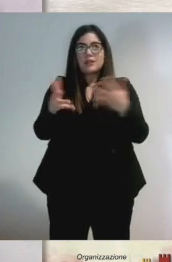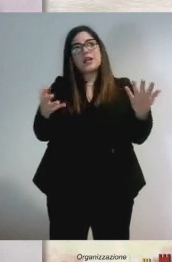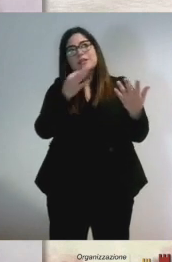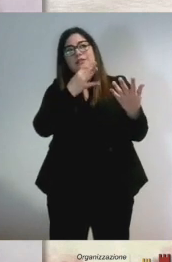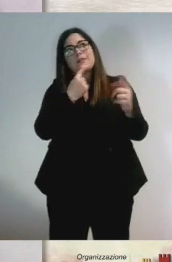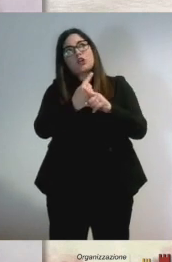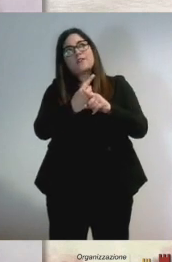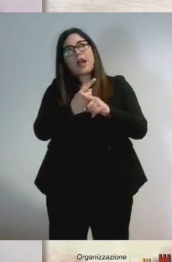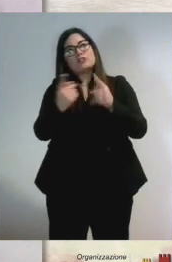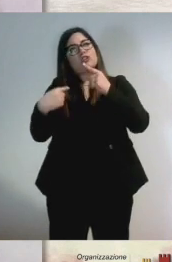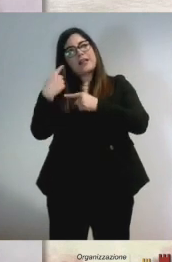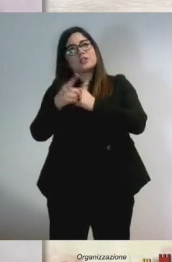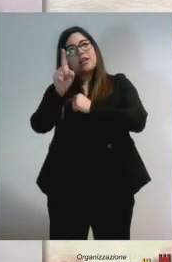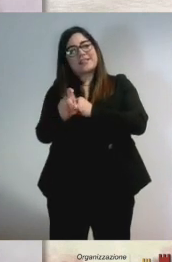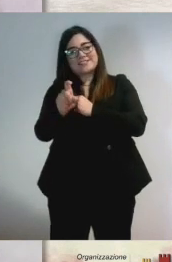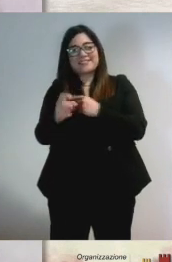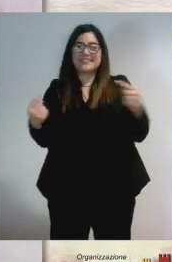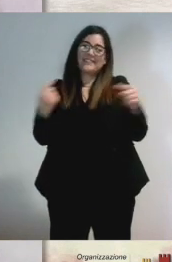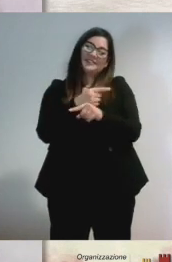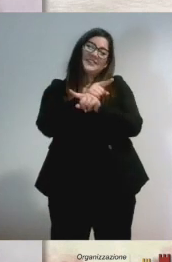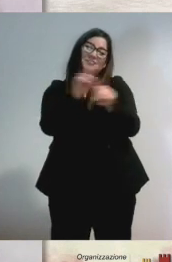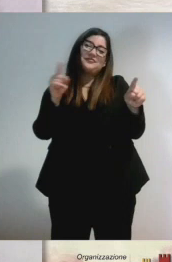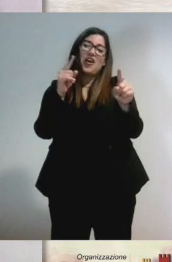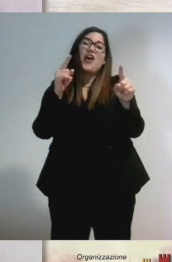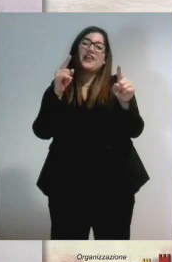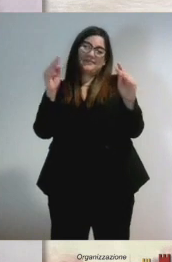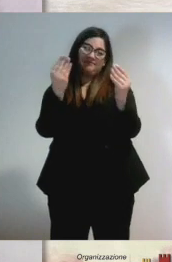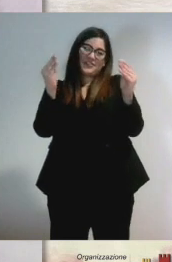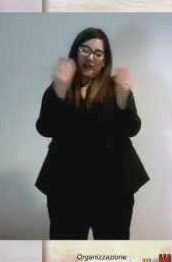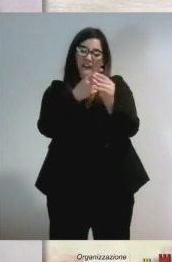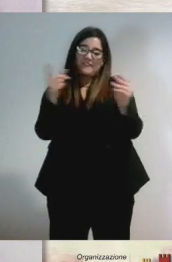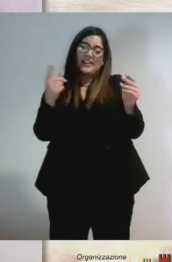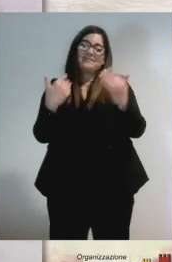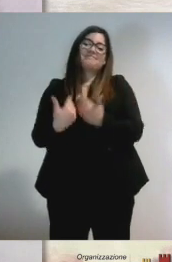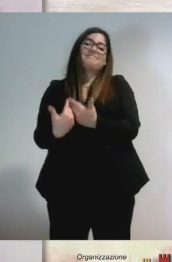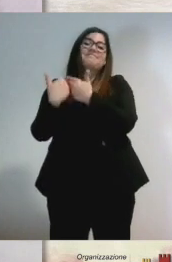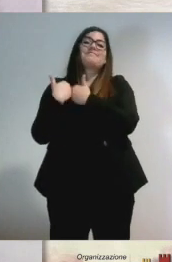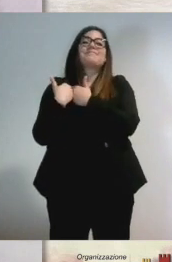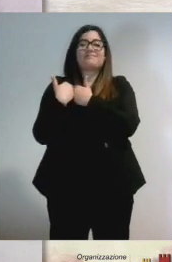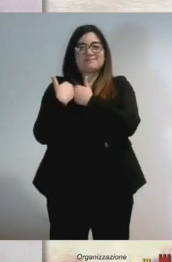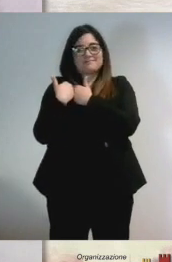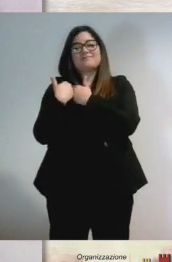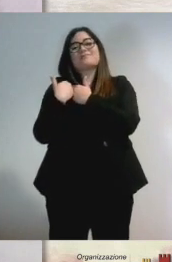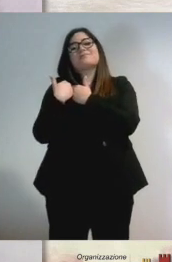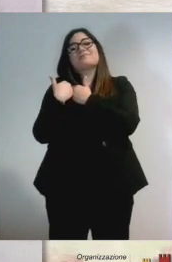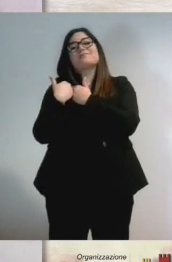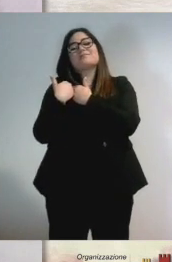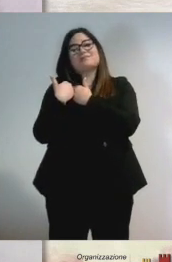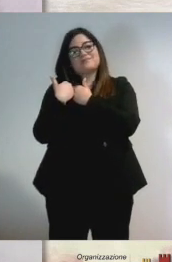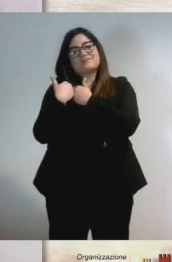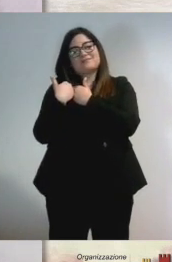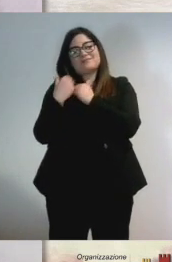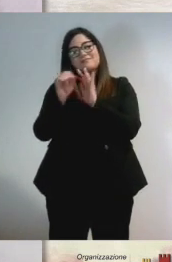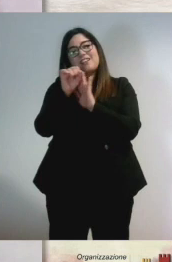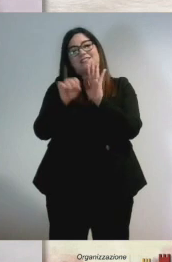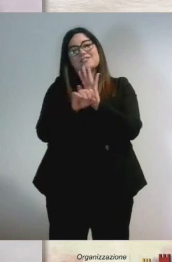i giovani come voi abbiano oggi il compito di interpretare questa storia del nostro paese avendo